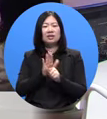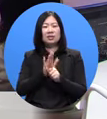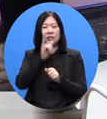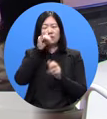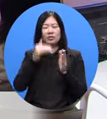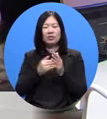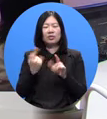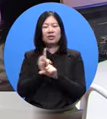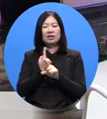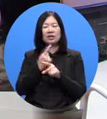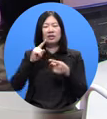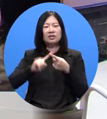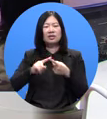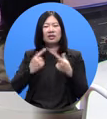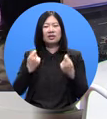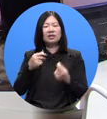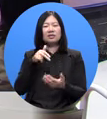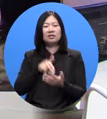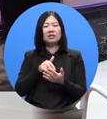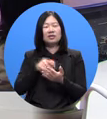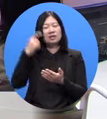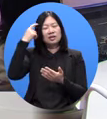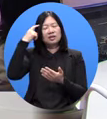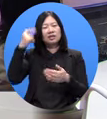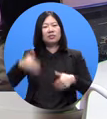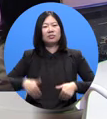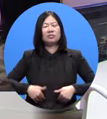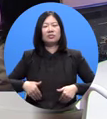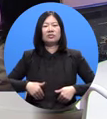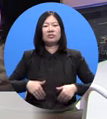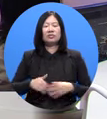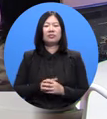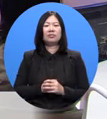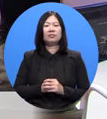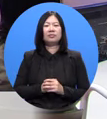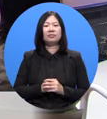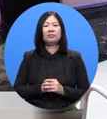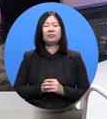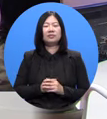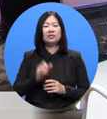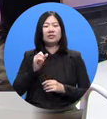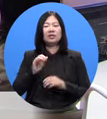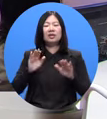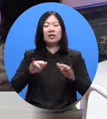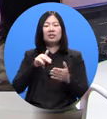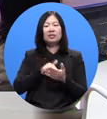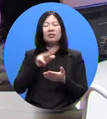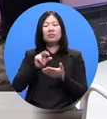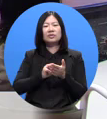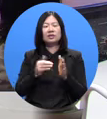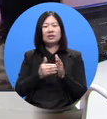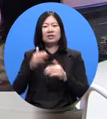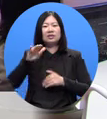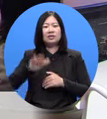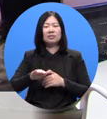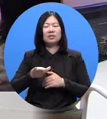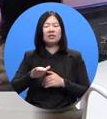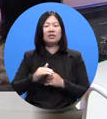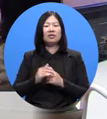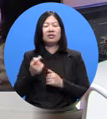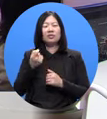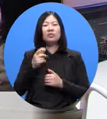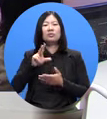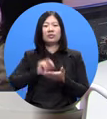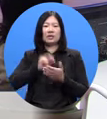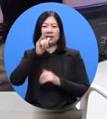네. 개선해야 될 것인가 하는 그런 측면으로 생각해야 되지, 뭐 긍정 현실적인 문제이긴 하지만 하여튼 그 면은 좀 저는